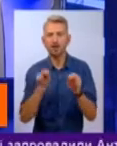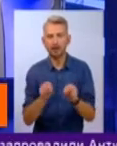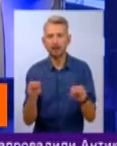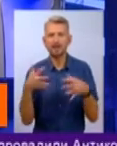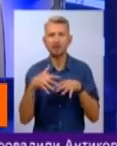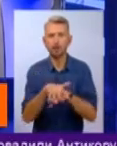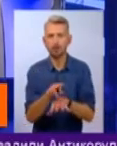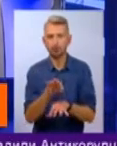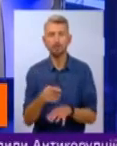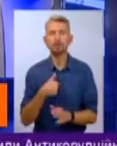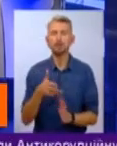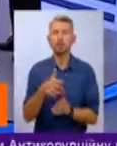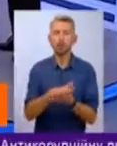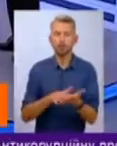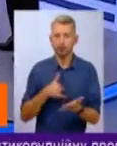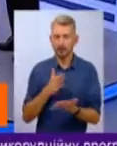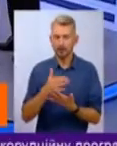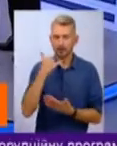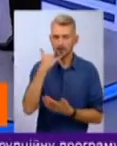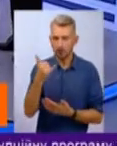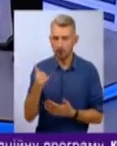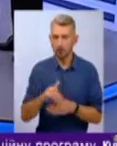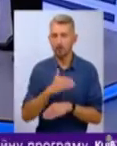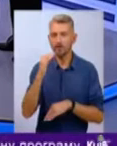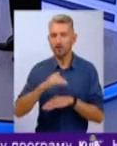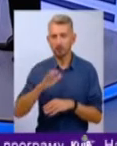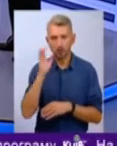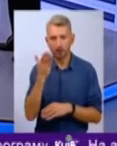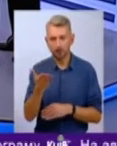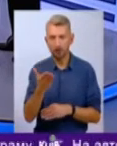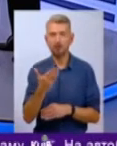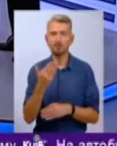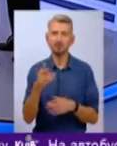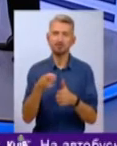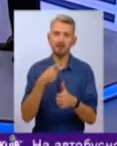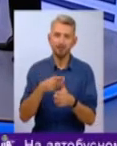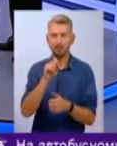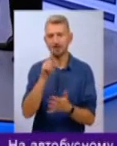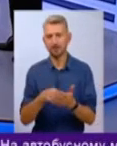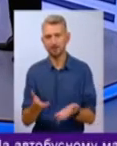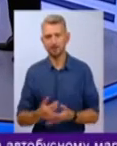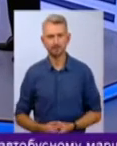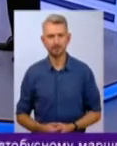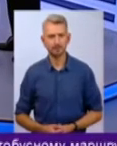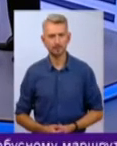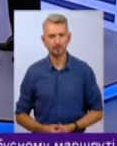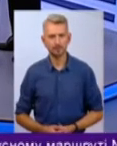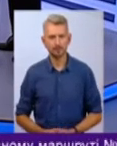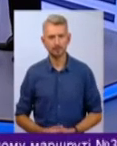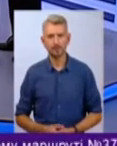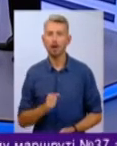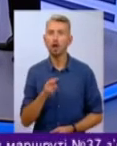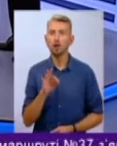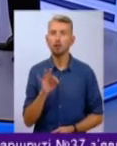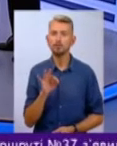інтегровано. Зрозуміло, ми продовжимо. У нас є вже перший дзвіночок. Алло, добрий вечір. Ви в ефірі. Називайтеся і ставте своє запитання, будь ласка. Алло?